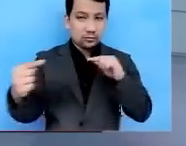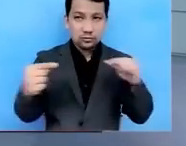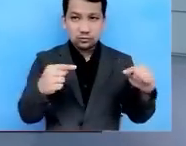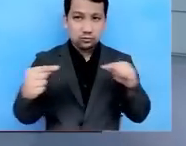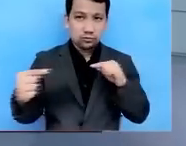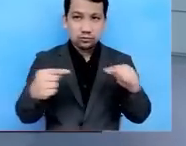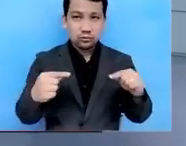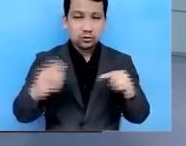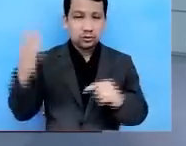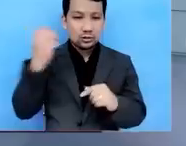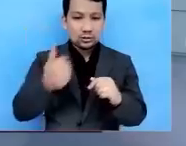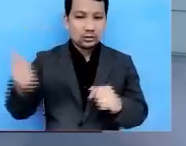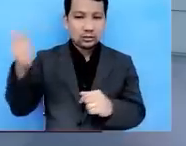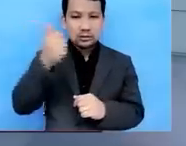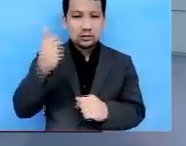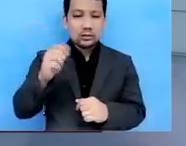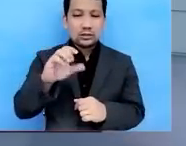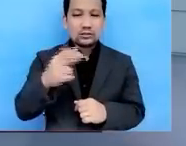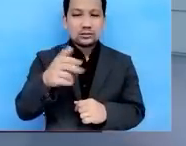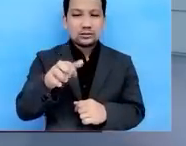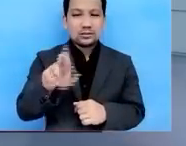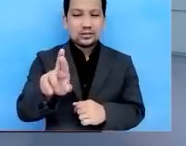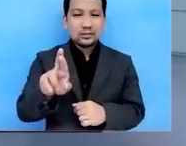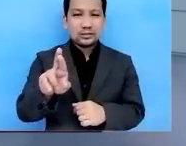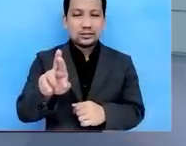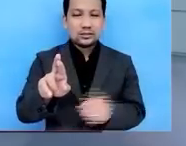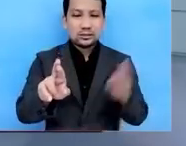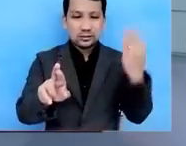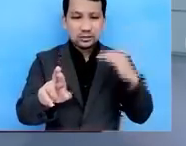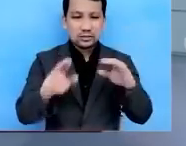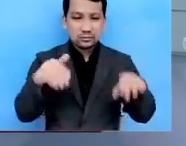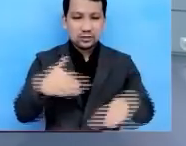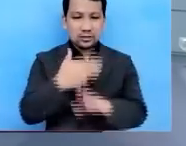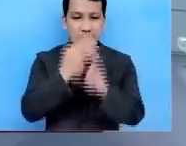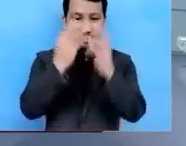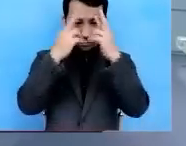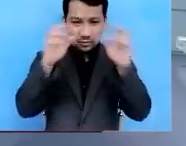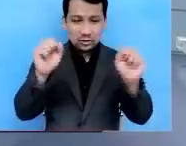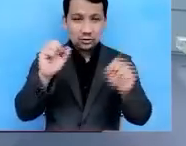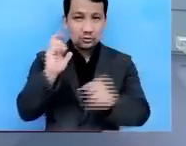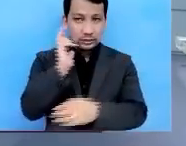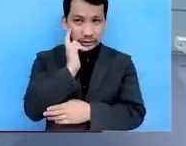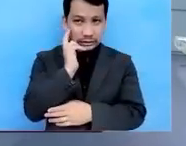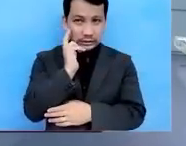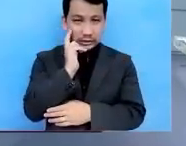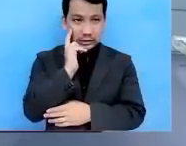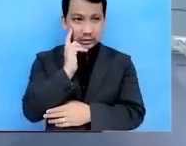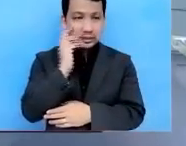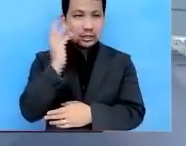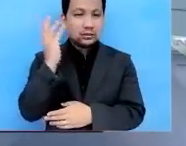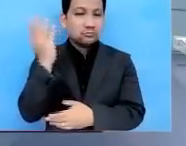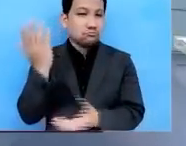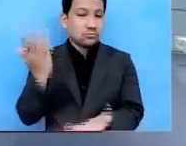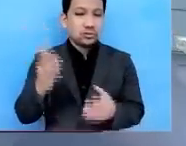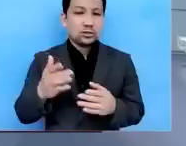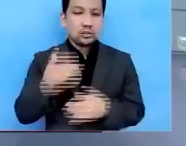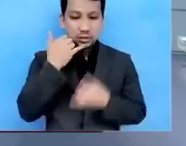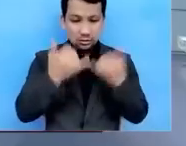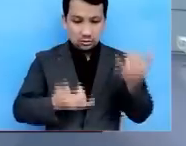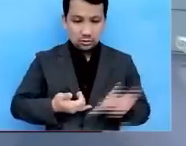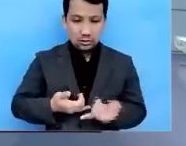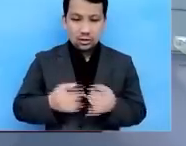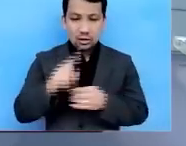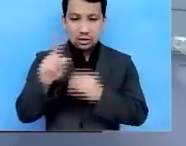dating chairperson ng Commission on Human Rights at inuoy Davao Mayor Rodrigo Duterte. Inimbisigahan ni Dilima si Mayor Duterte sa mga alegasyon